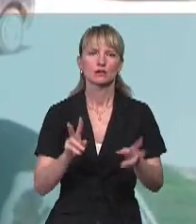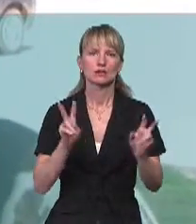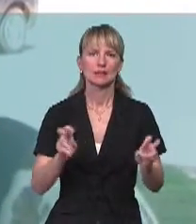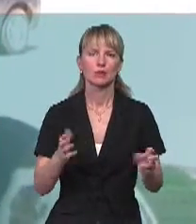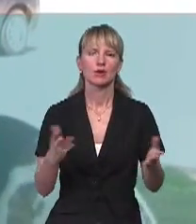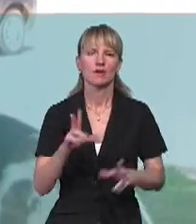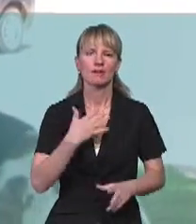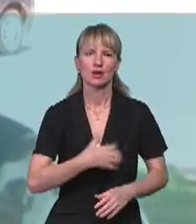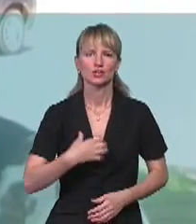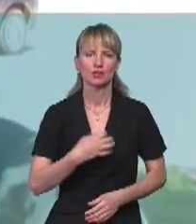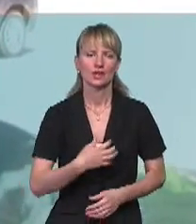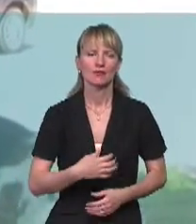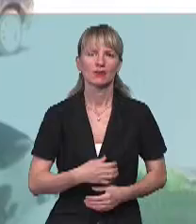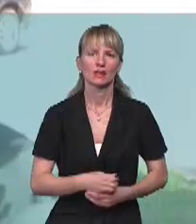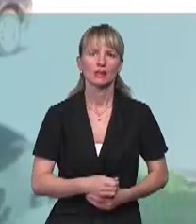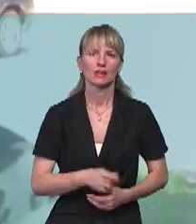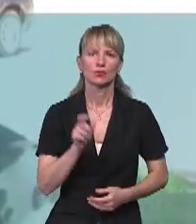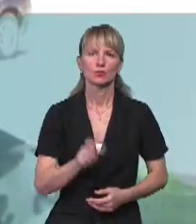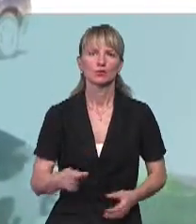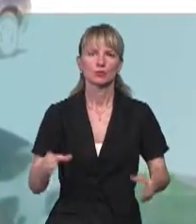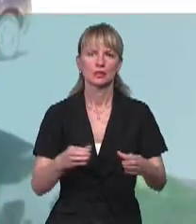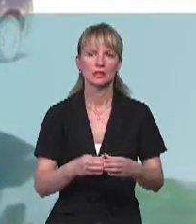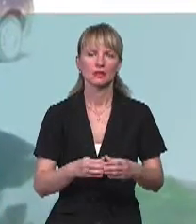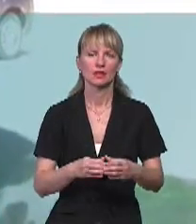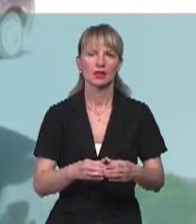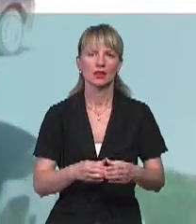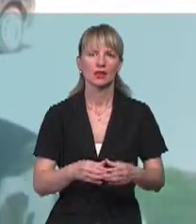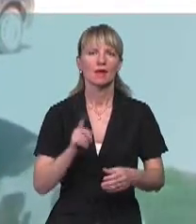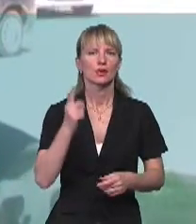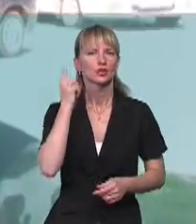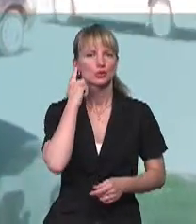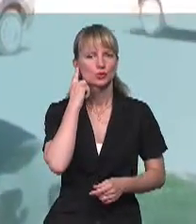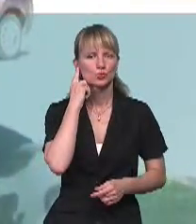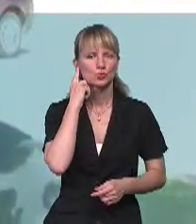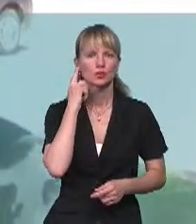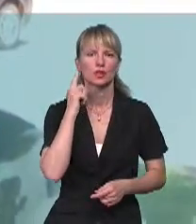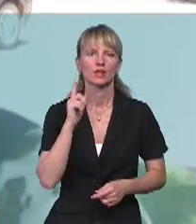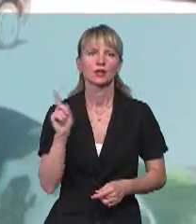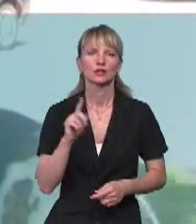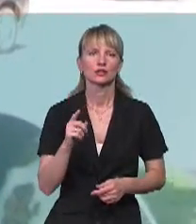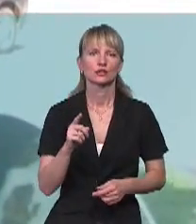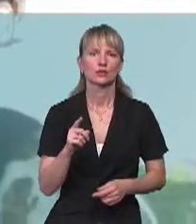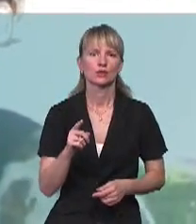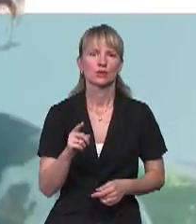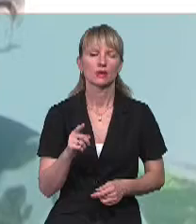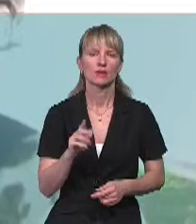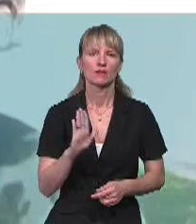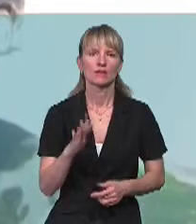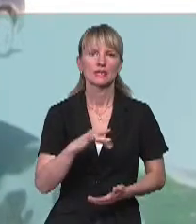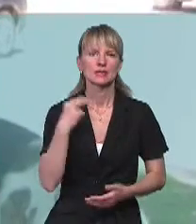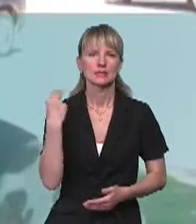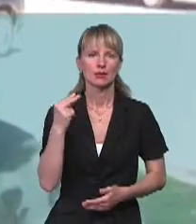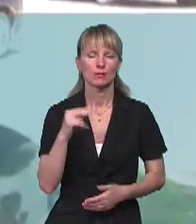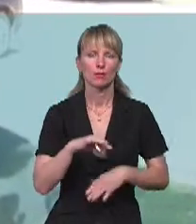яка важлива в суспільстві. А чи чули ви, що в травні були у місті Запоріжжя проведені